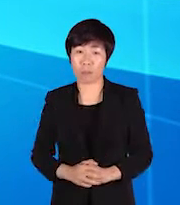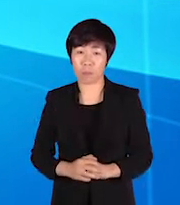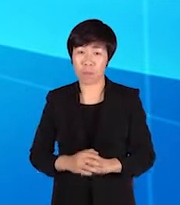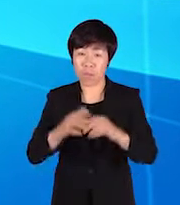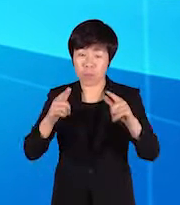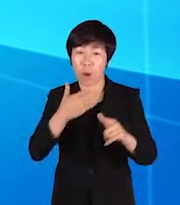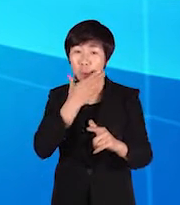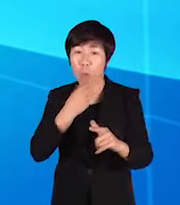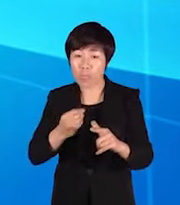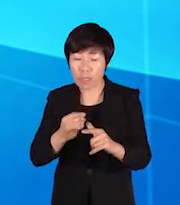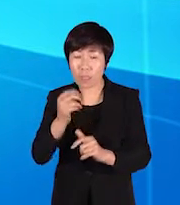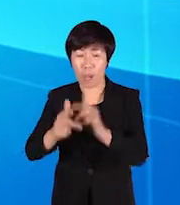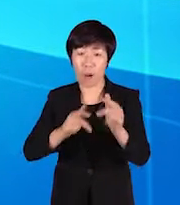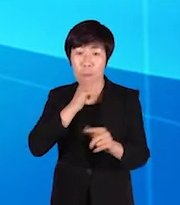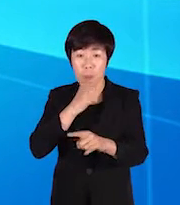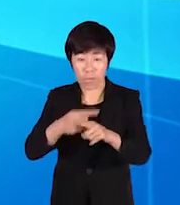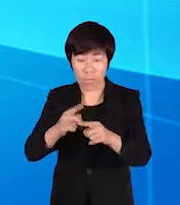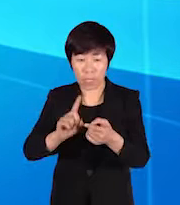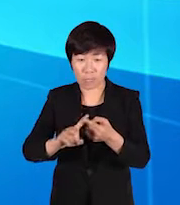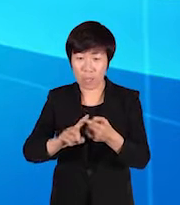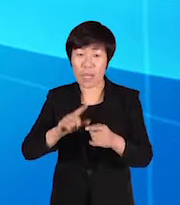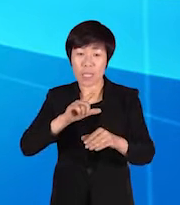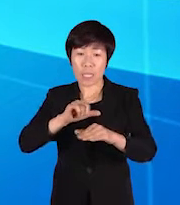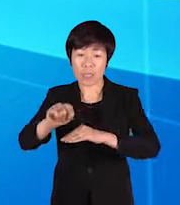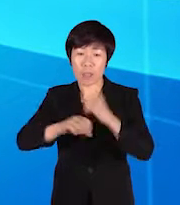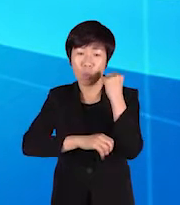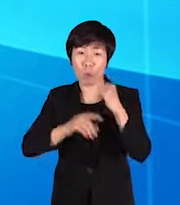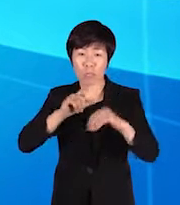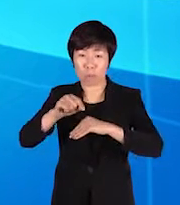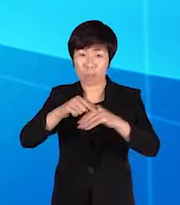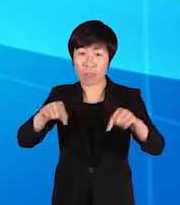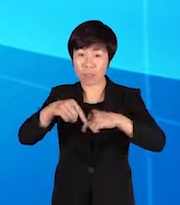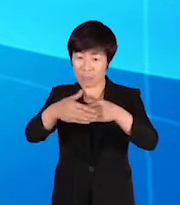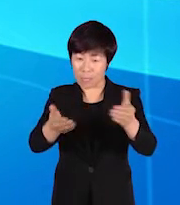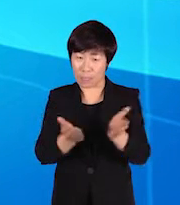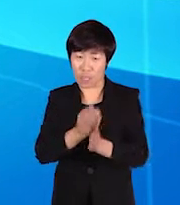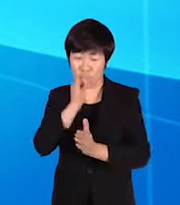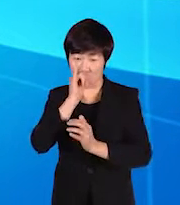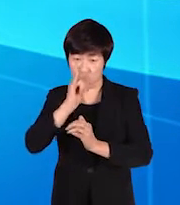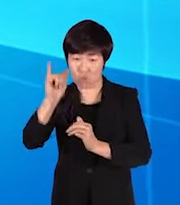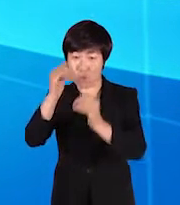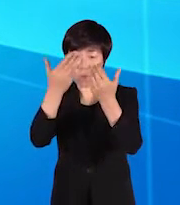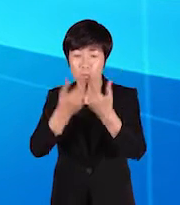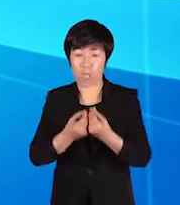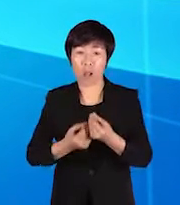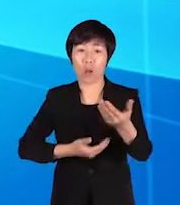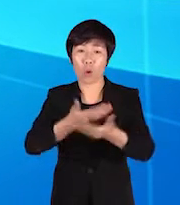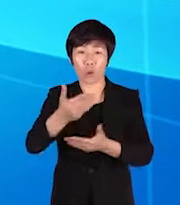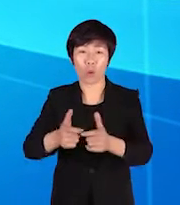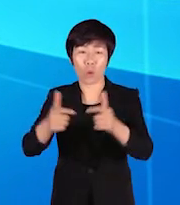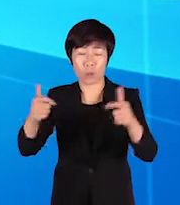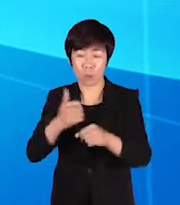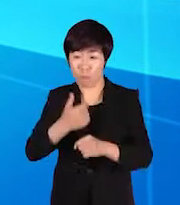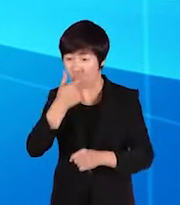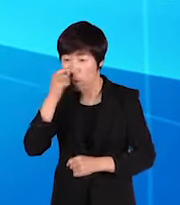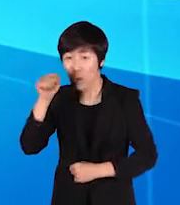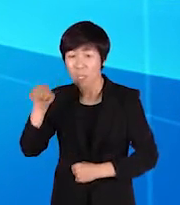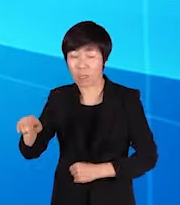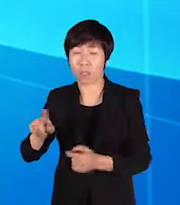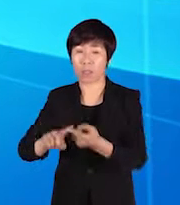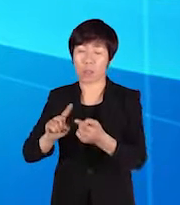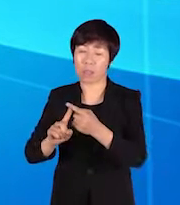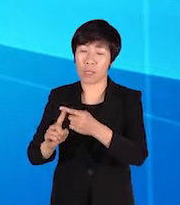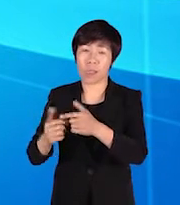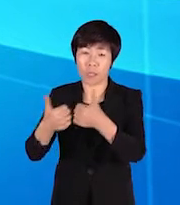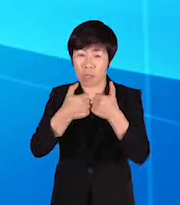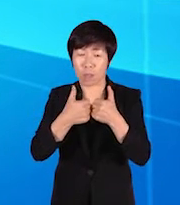한편 지역복지사업평가는 기초지방자치단체를 대상으로 우수 사례를 공유 확산하고 부진한 지자체는